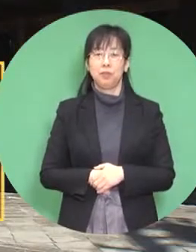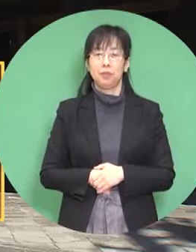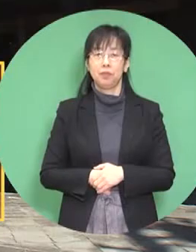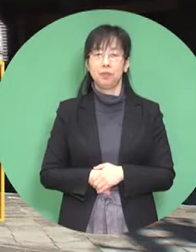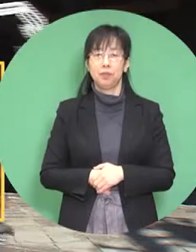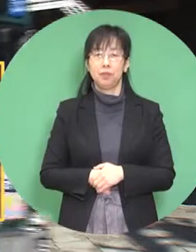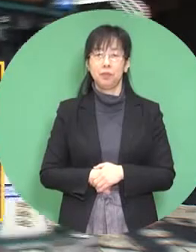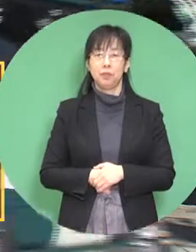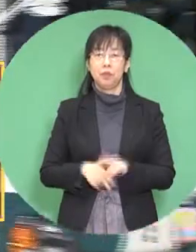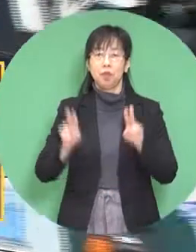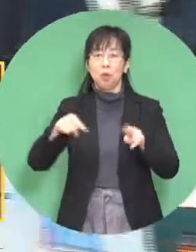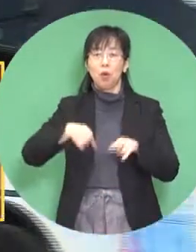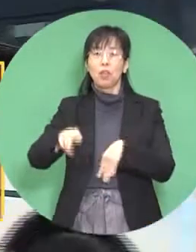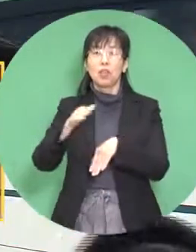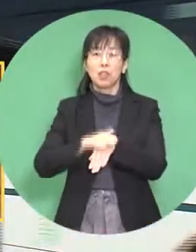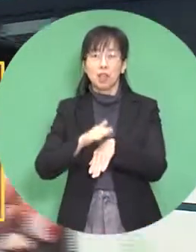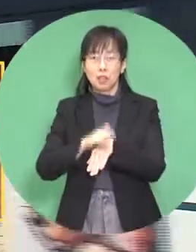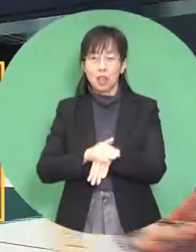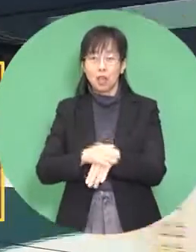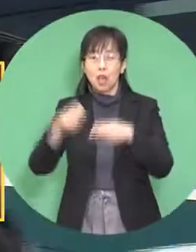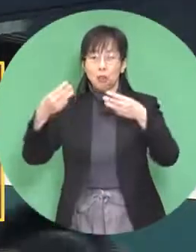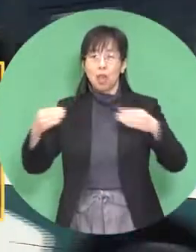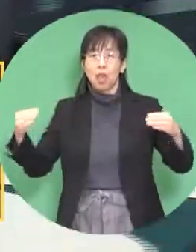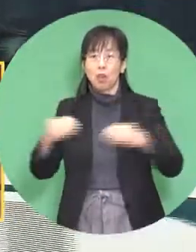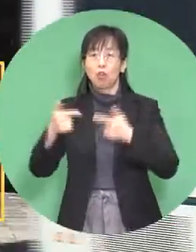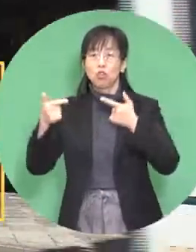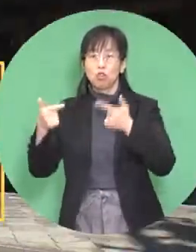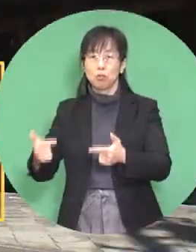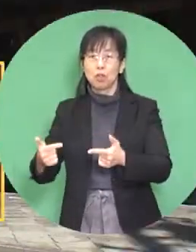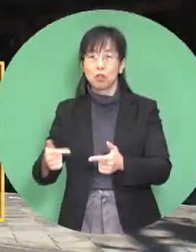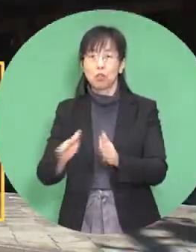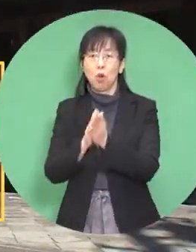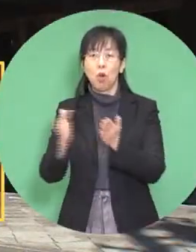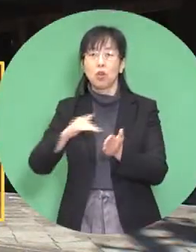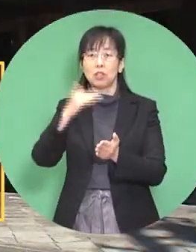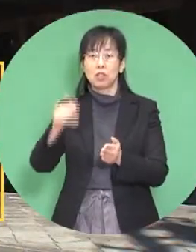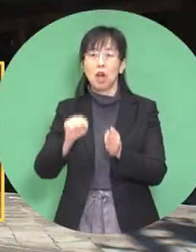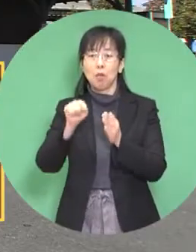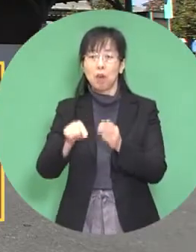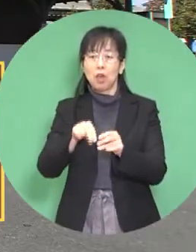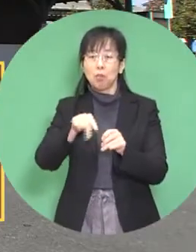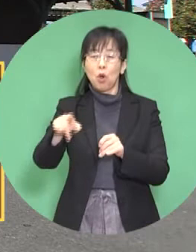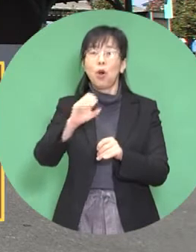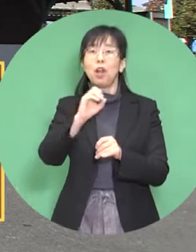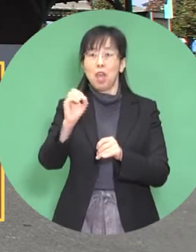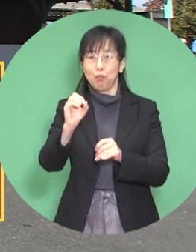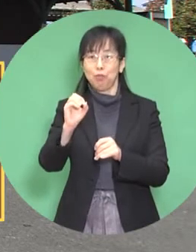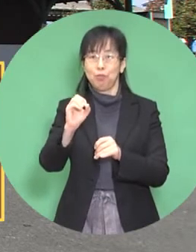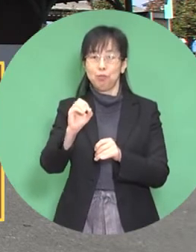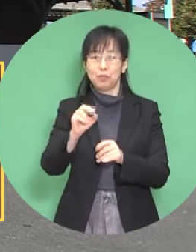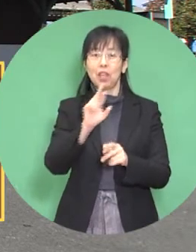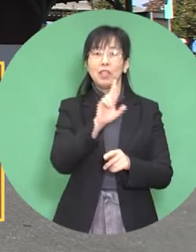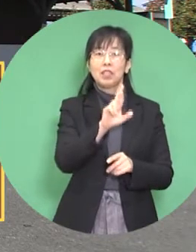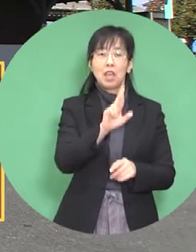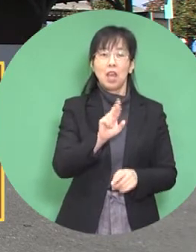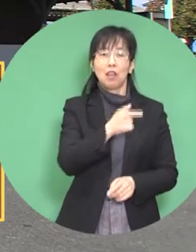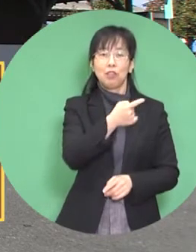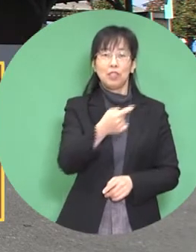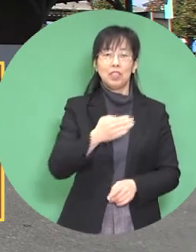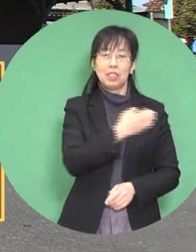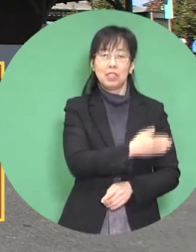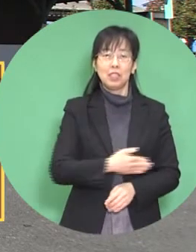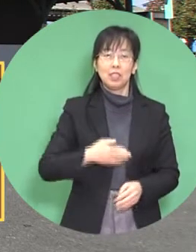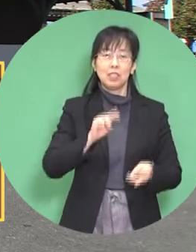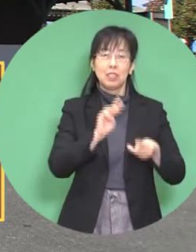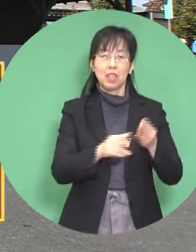山門まで三重交通バス本山前下車0分、 JR 維新田駅から徒